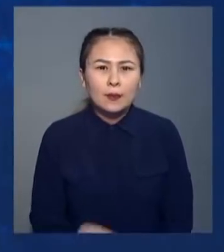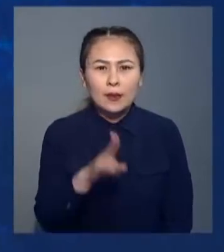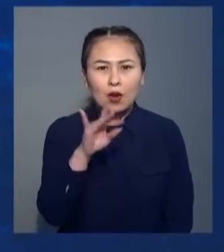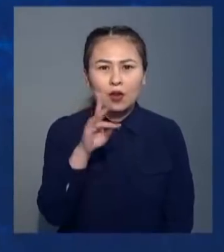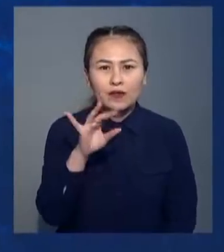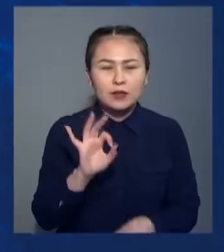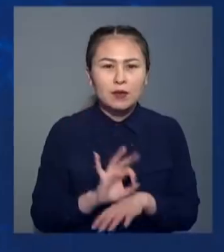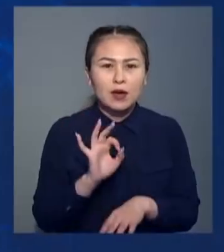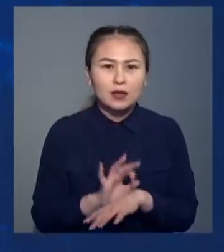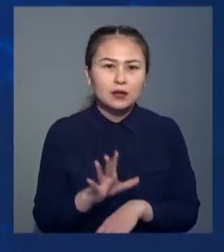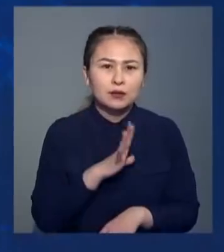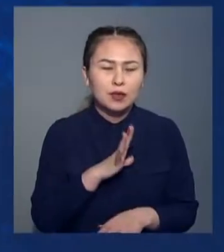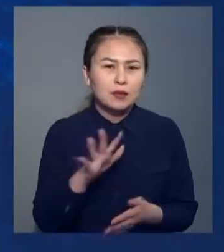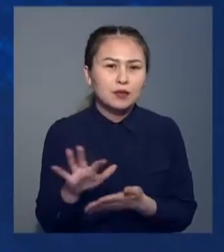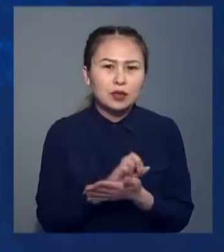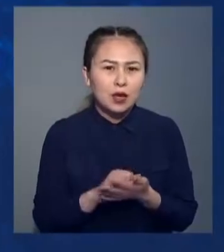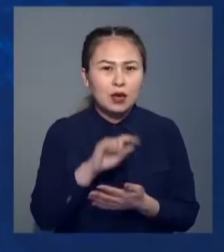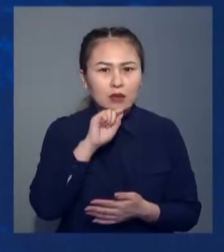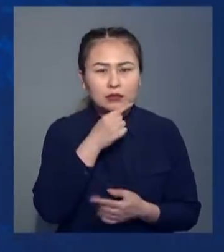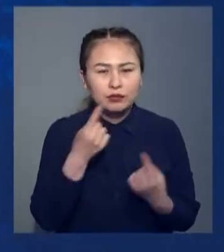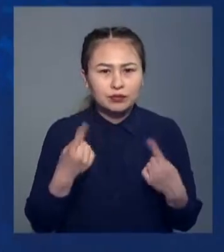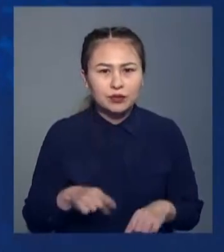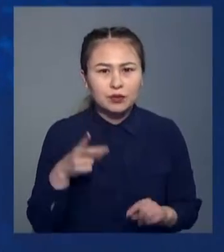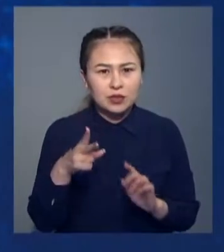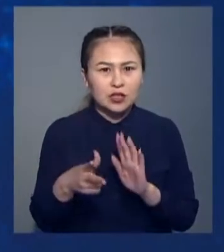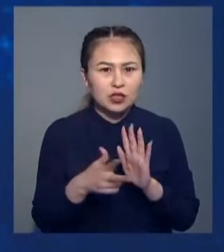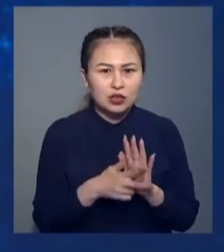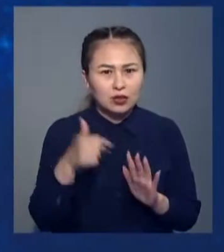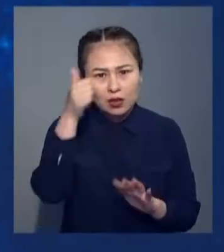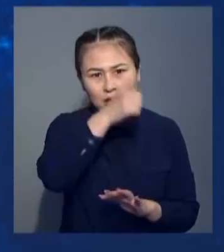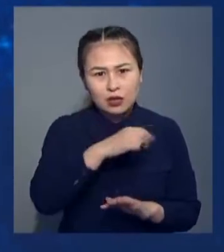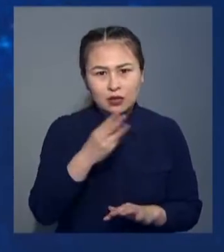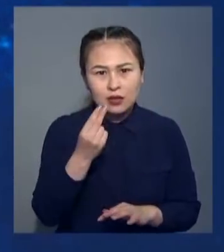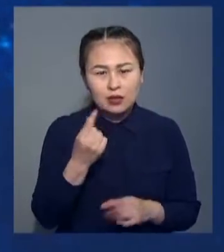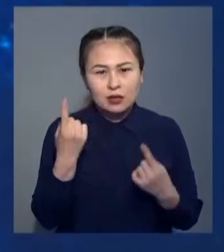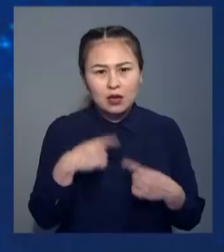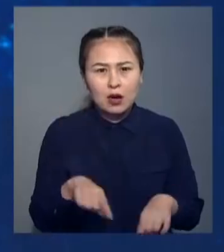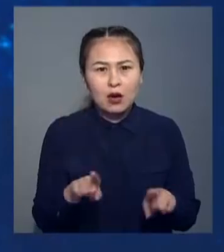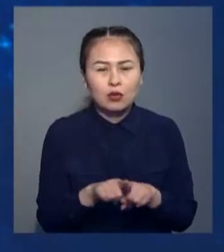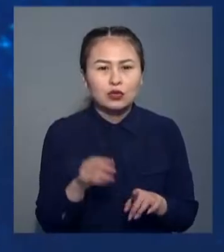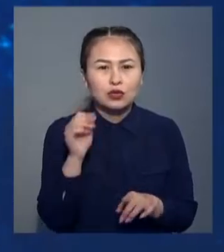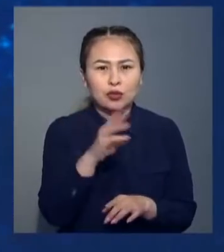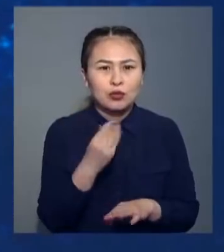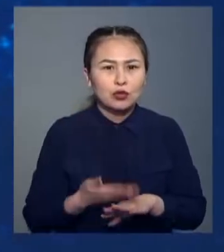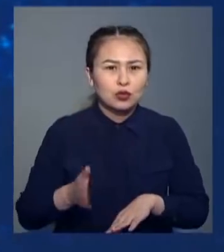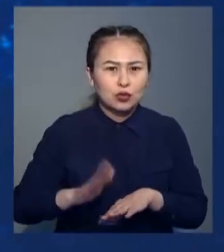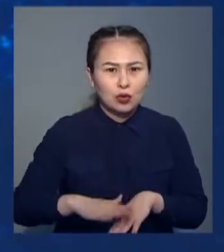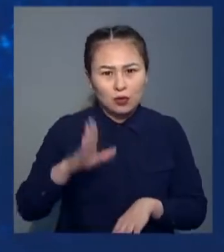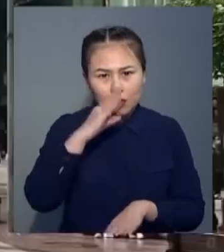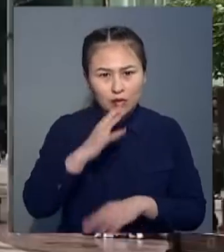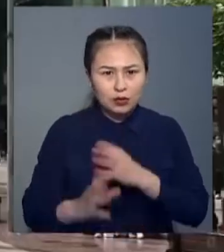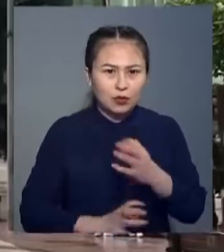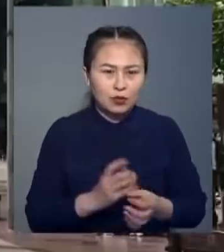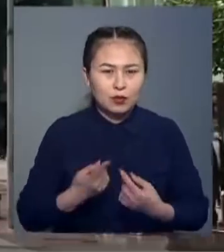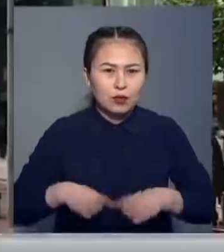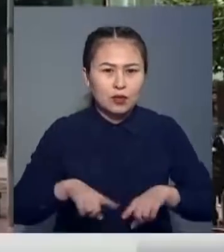Коронавирус пандемиясының кесірінен келген экономикалық дағдарыс 2008 жылғы қаржылық дағдарыстан да ауыр болуы мүмкін.